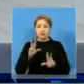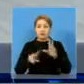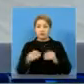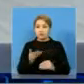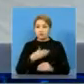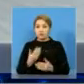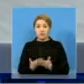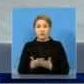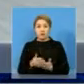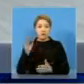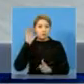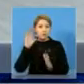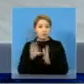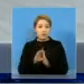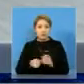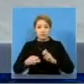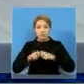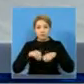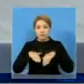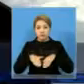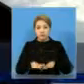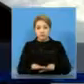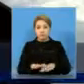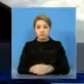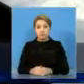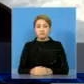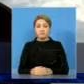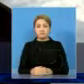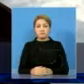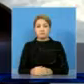наши чаяния будут услышаны и проблема решится.